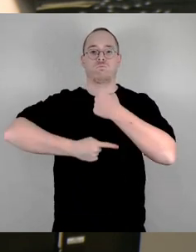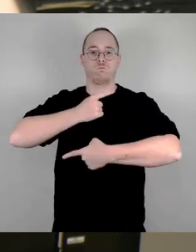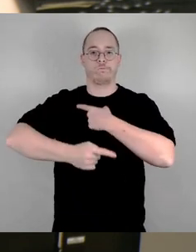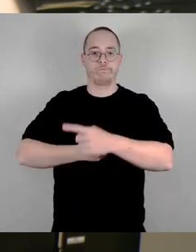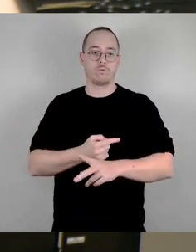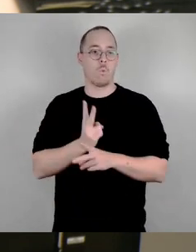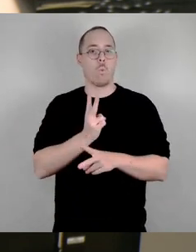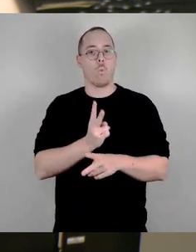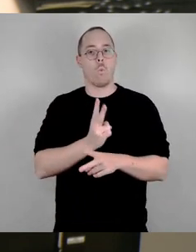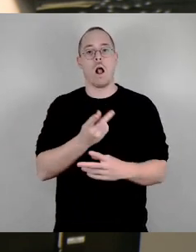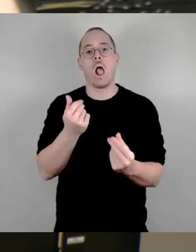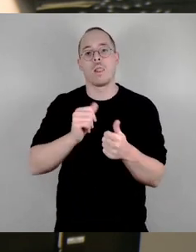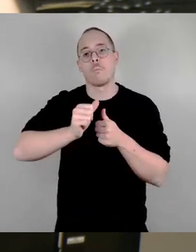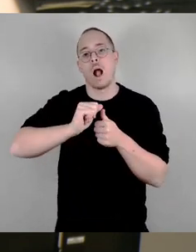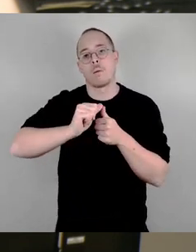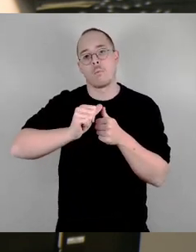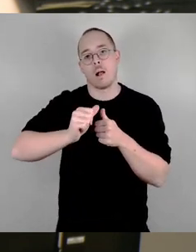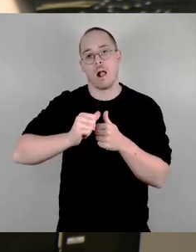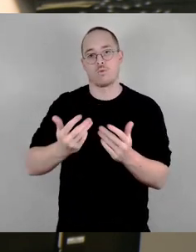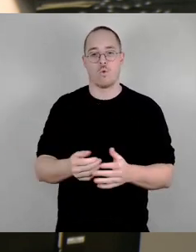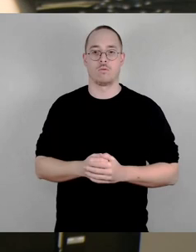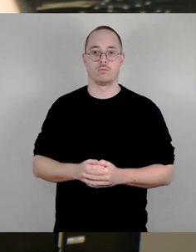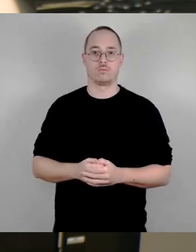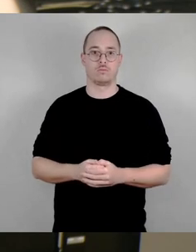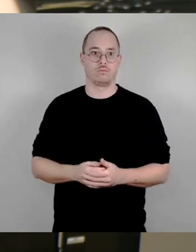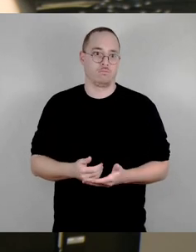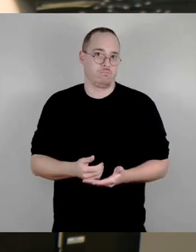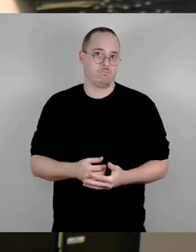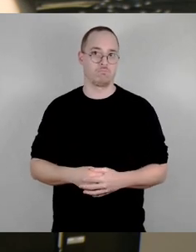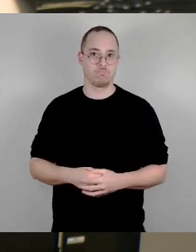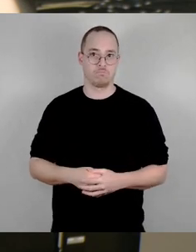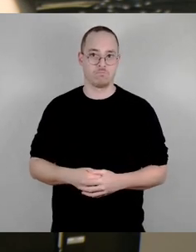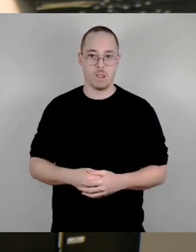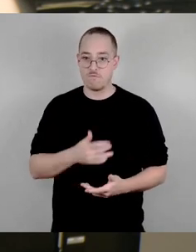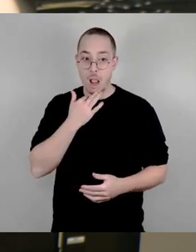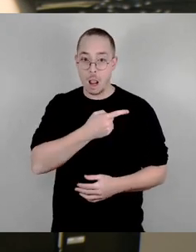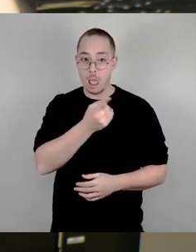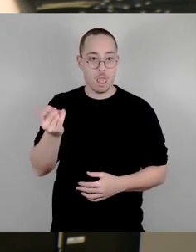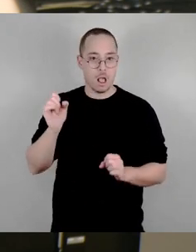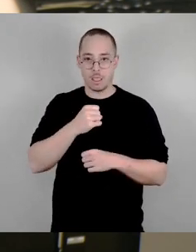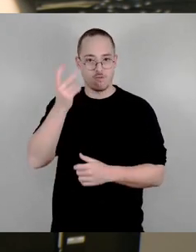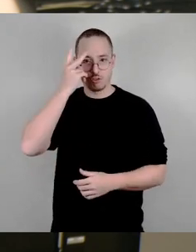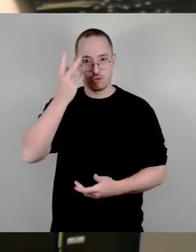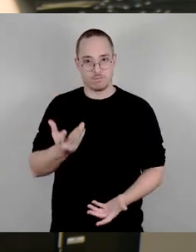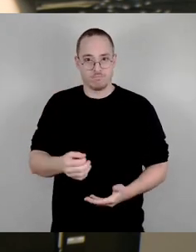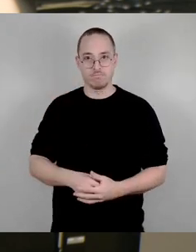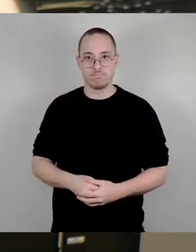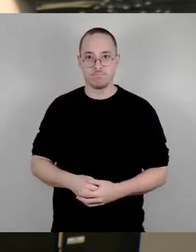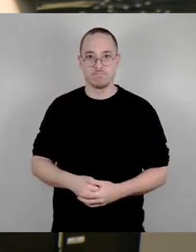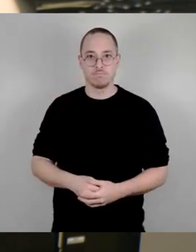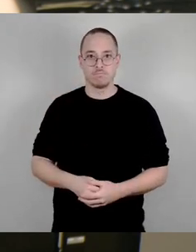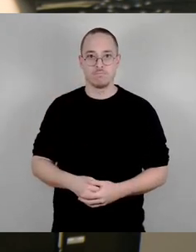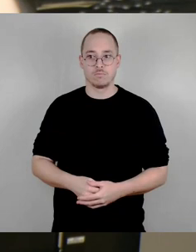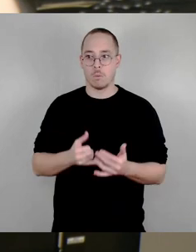Man kann nur an jeden Euro nur einmal ausgeben, auch wenn es hier viele im Saal bis heute nicht verstanden haben. Aber wer darauf hinweist, ist in deren Augen einfach nur